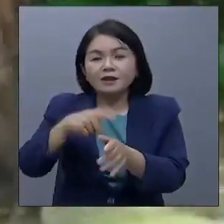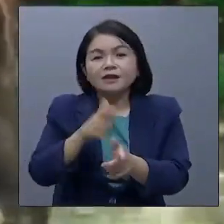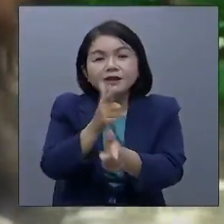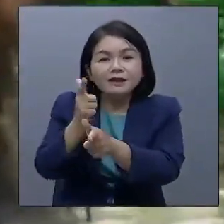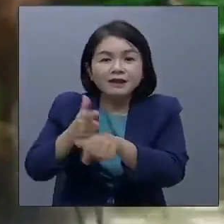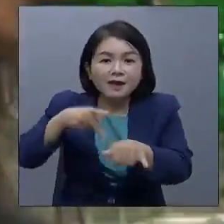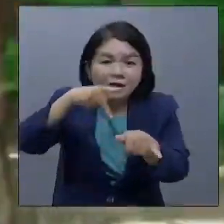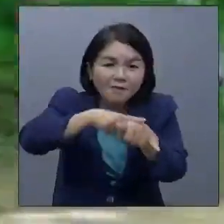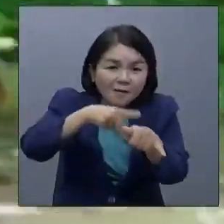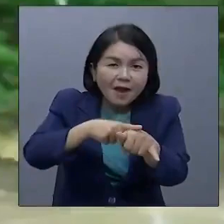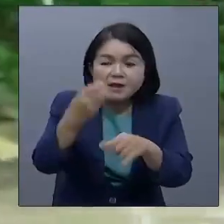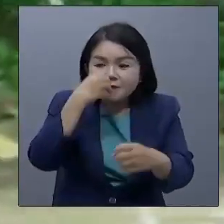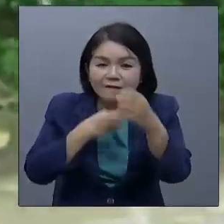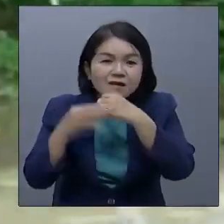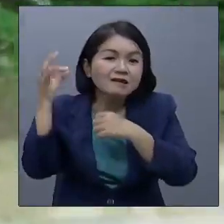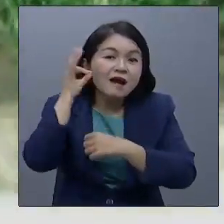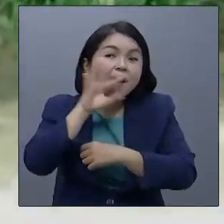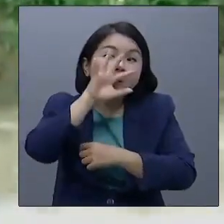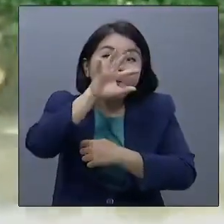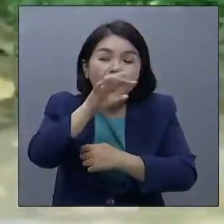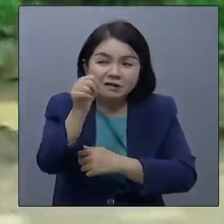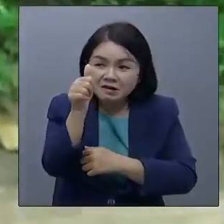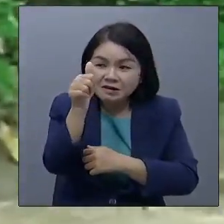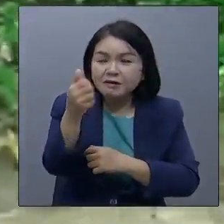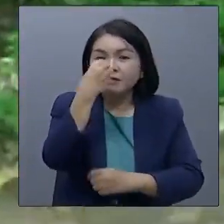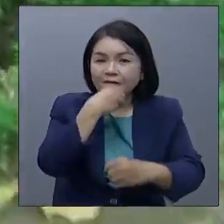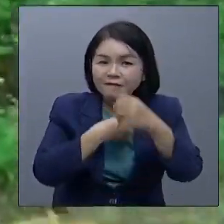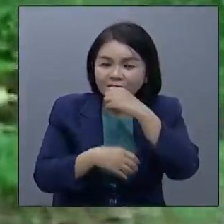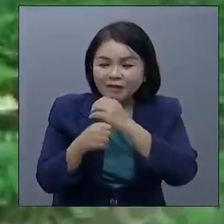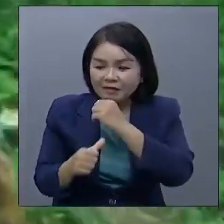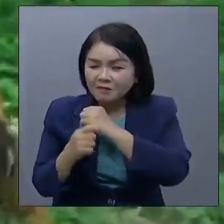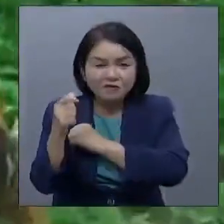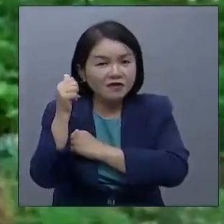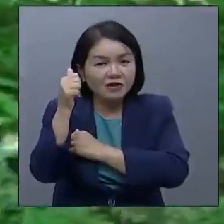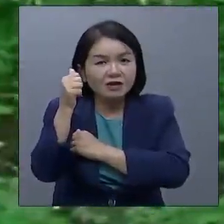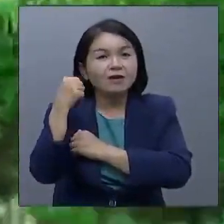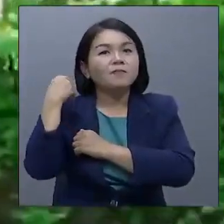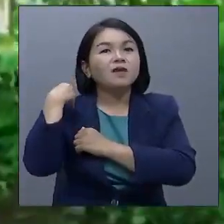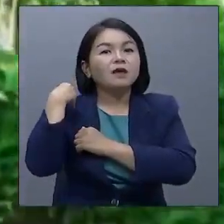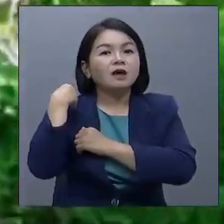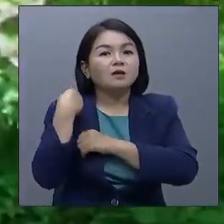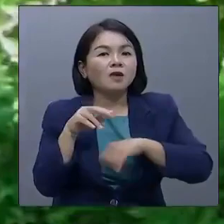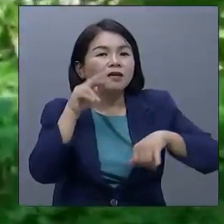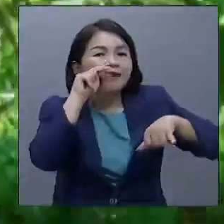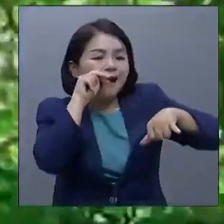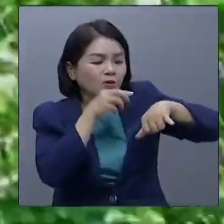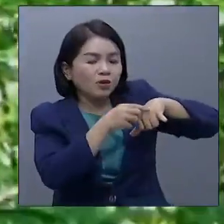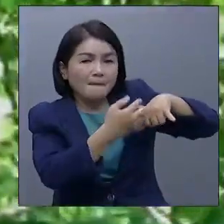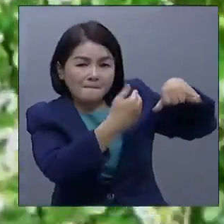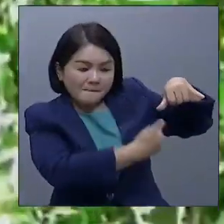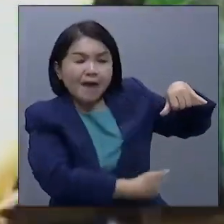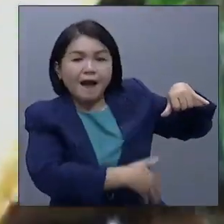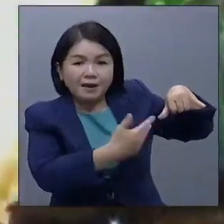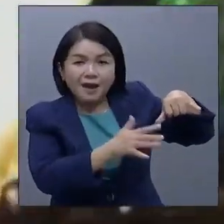โต้ตอบตอนให้อาหารตอนนี้กินอาหารขับถ่ายได้ดีฝีที่สะโพกเนี่ยได้รับการผ่าตัดและต